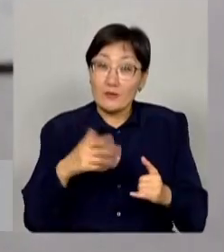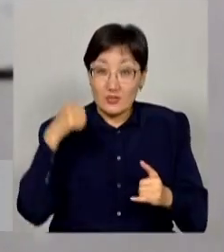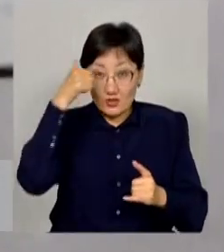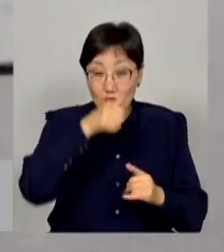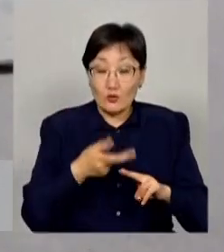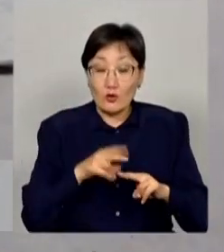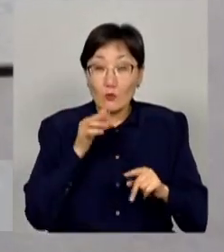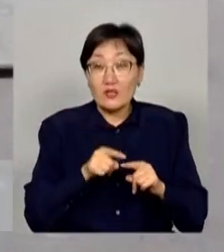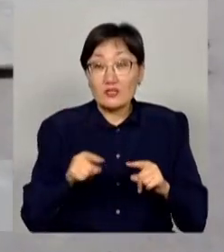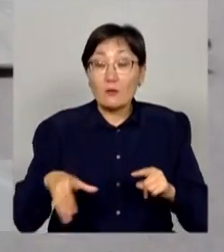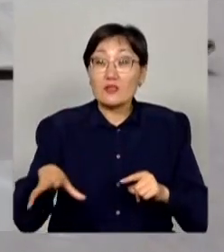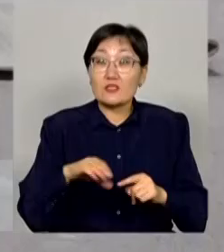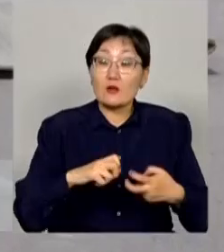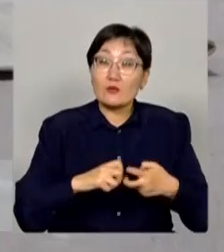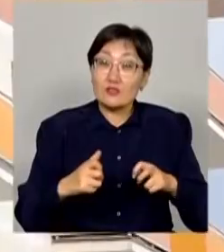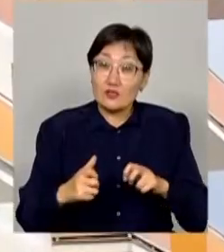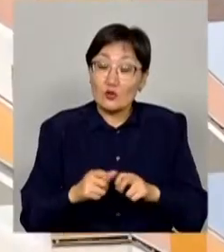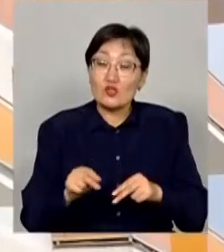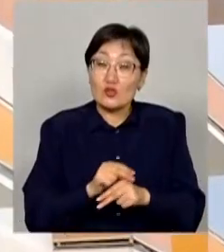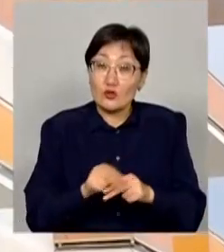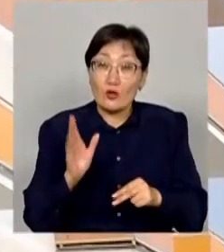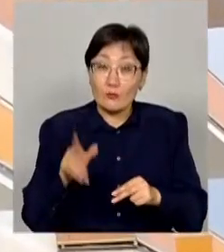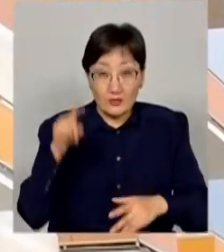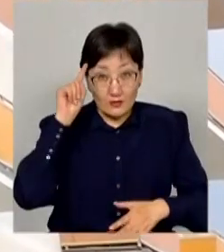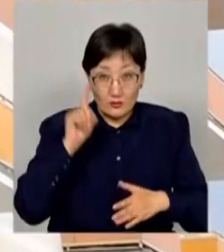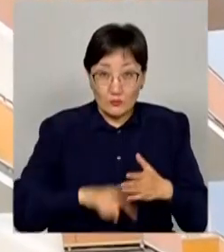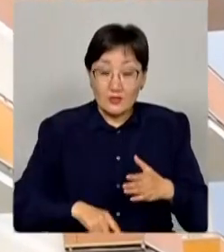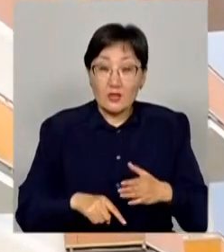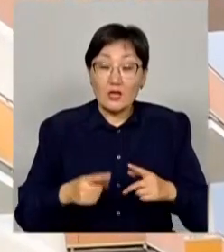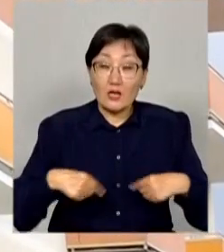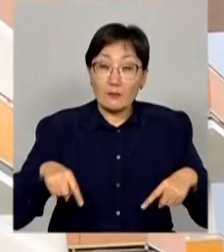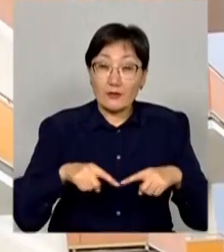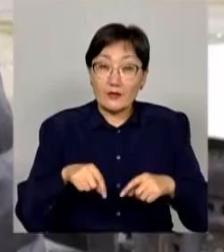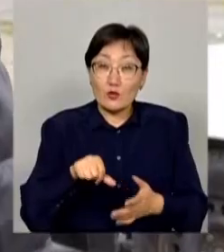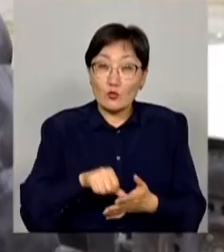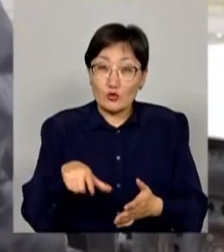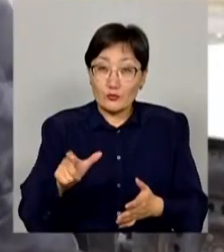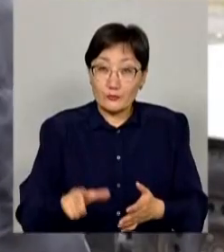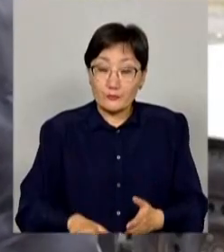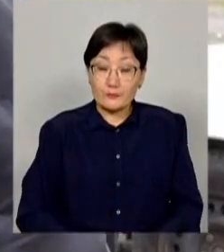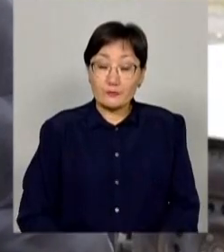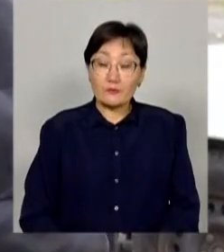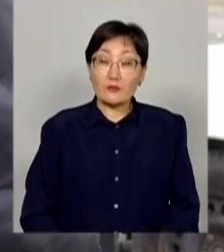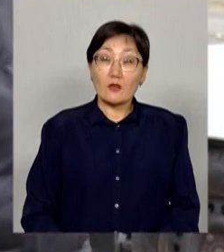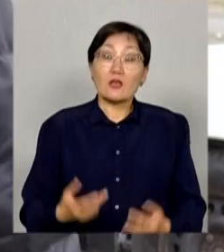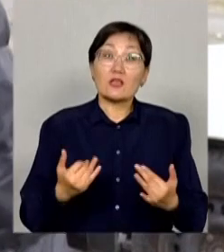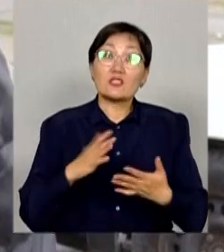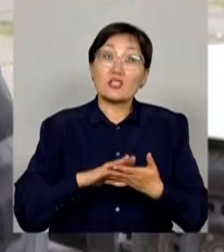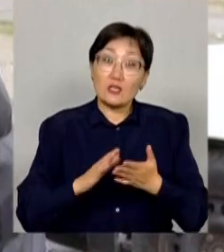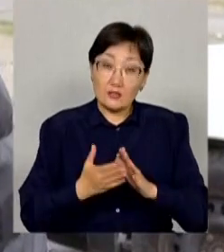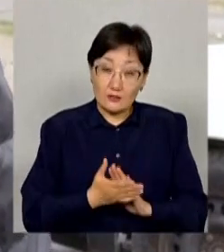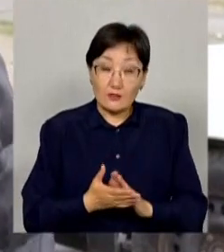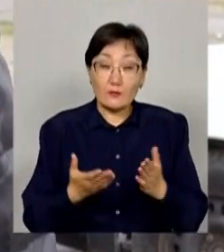Осы уақыт аралығында барлық ақауларды жөндейміз деп сендірді компания өкілі. Болған жағдайда бізде